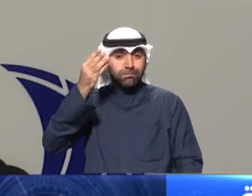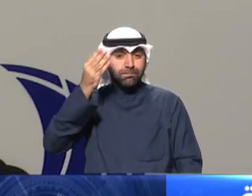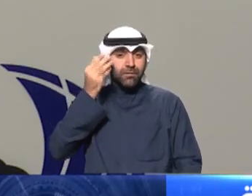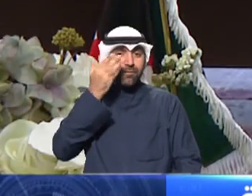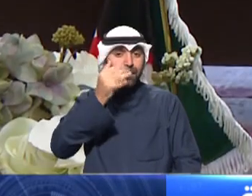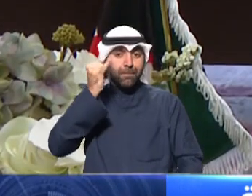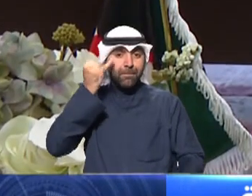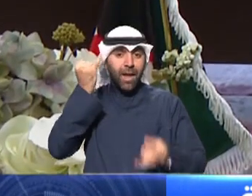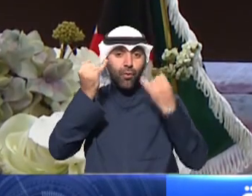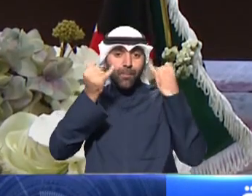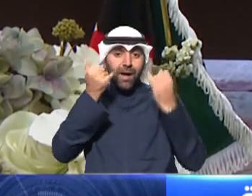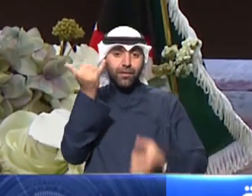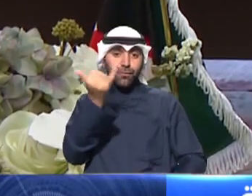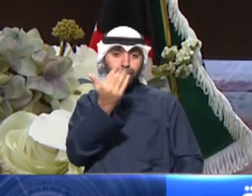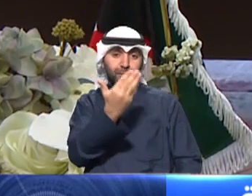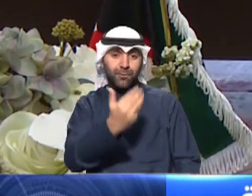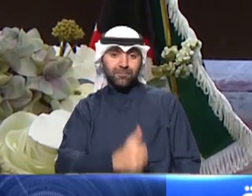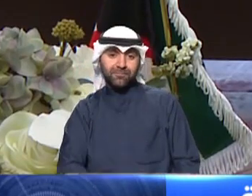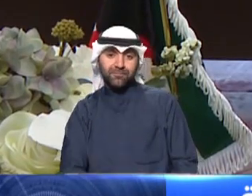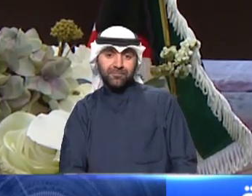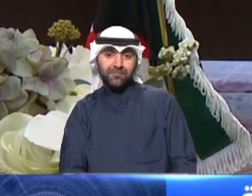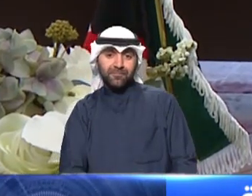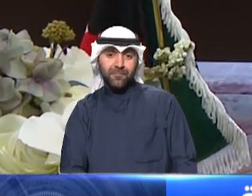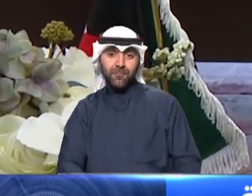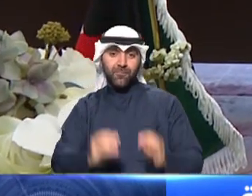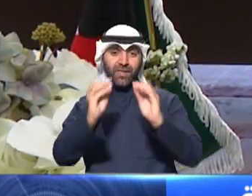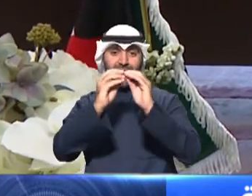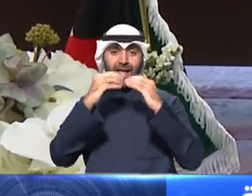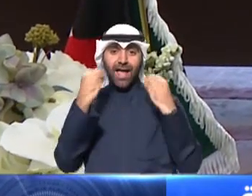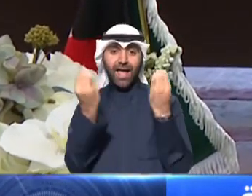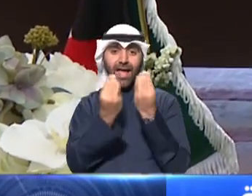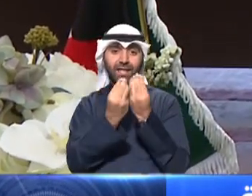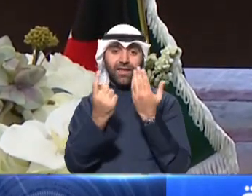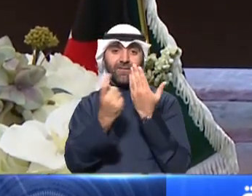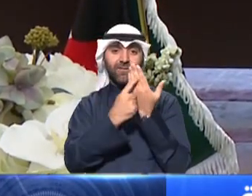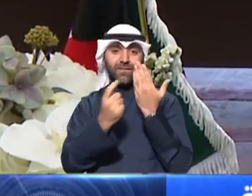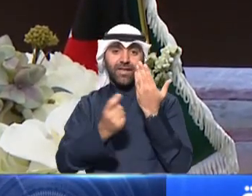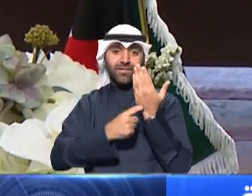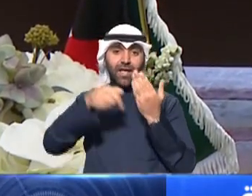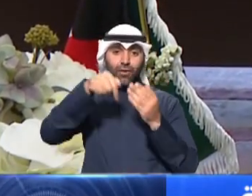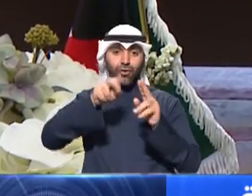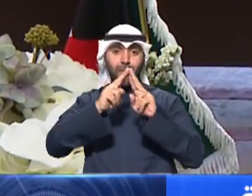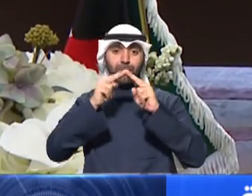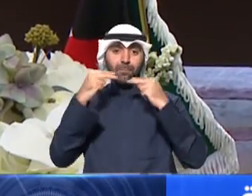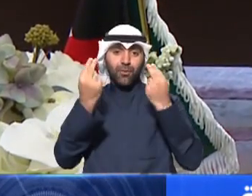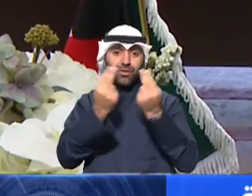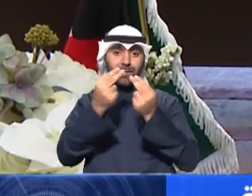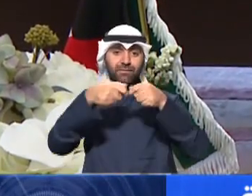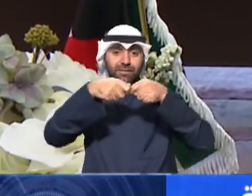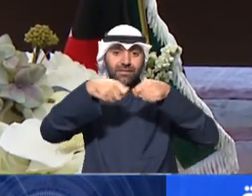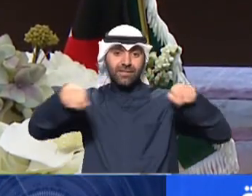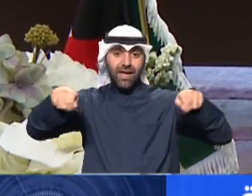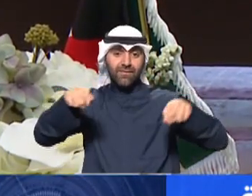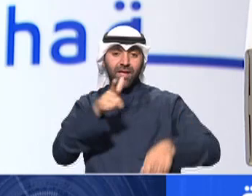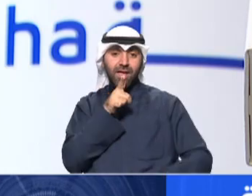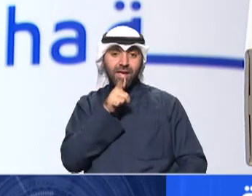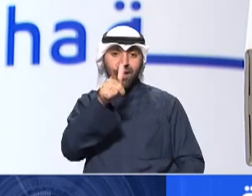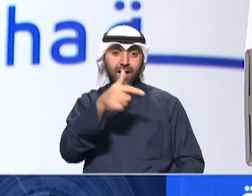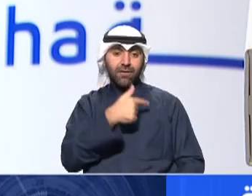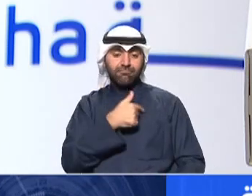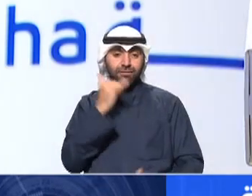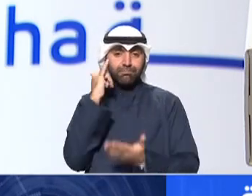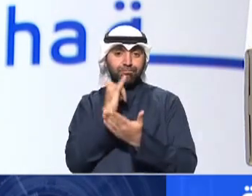اللي تحدث. المؤتمر كشف عن أهمية تعزيز مفهوم النزاهة والشفافية في كافة الإجراءات الحكومية